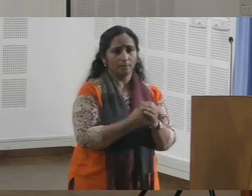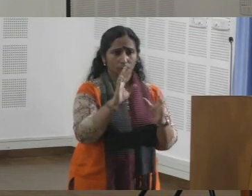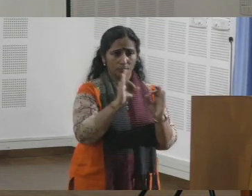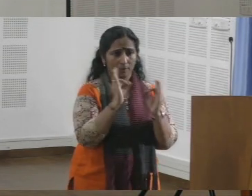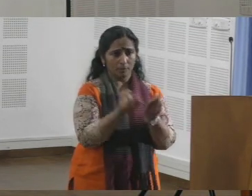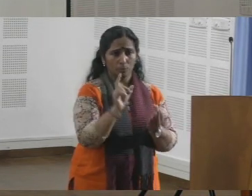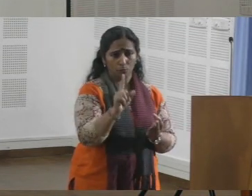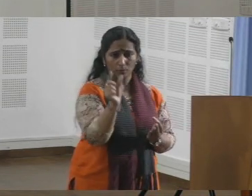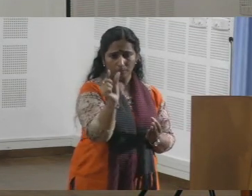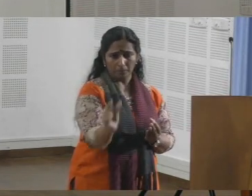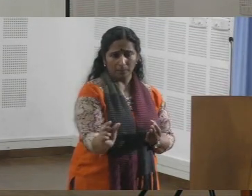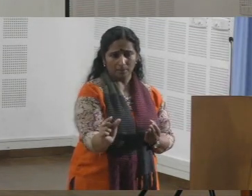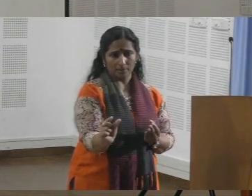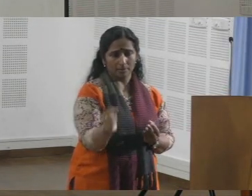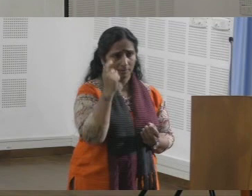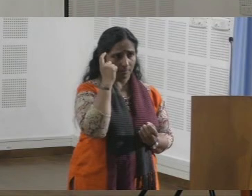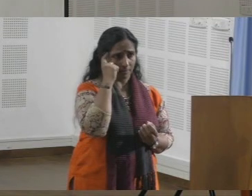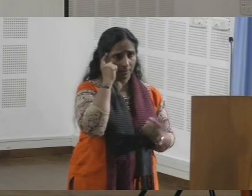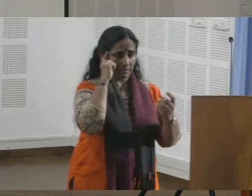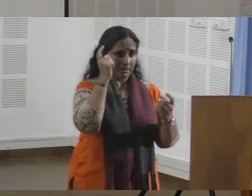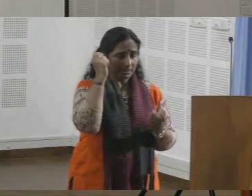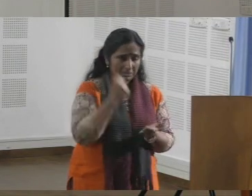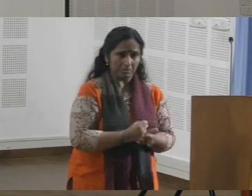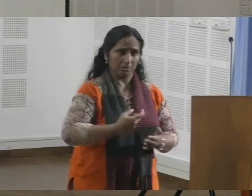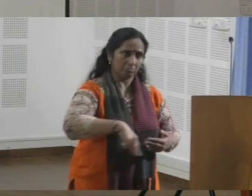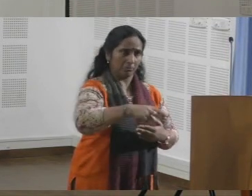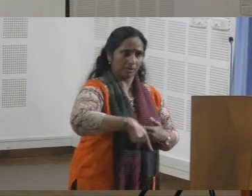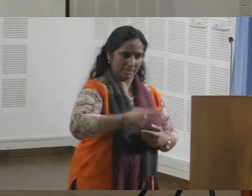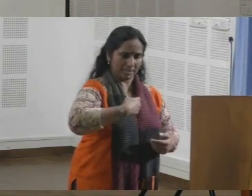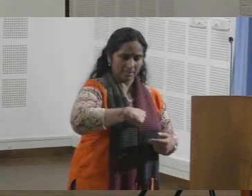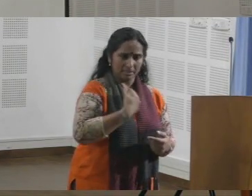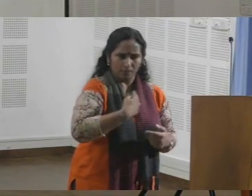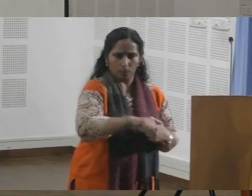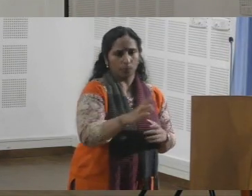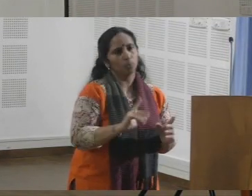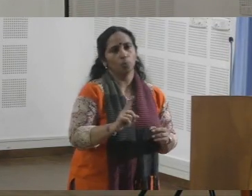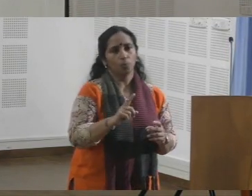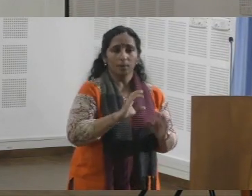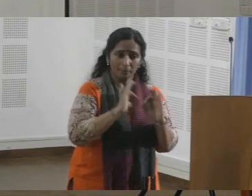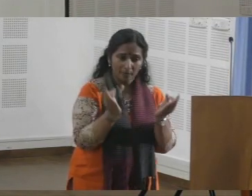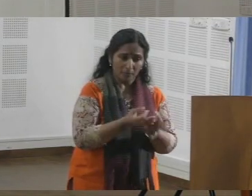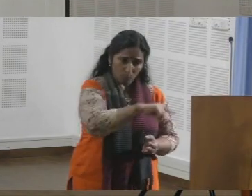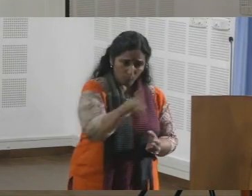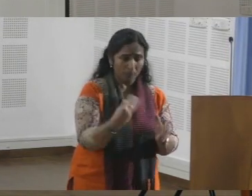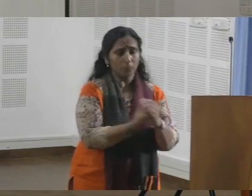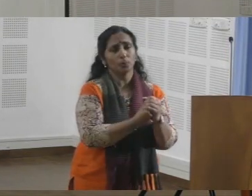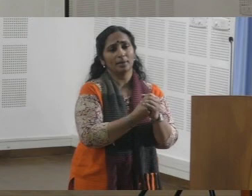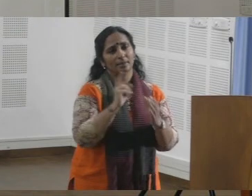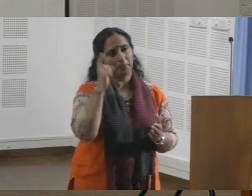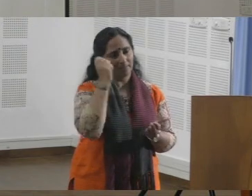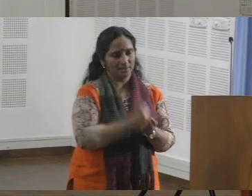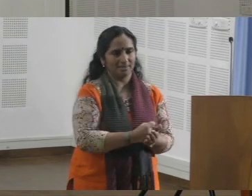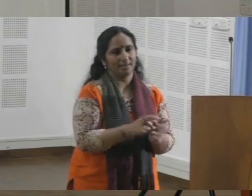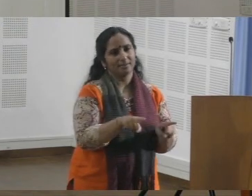മാത്രം വിചാരിച്ചാൽ ഒന്നും നമുക്ക് മുന്നോട്ട് പോകാൻ പറ്റില്ല. എല്ലാവരും ഒരേ അഭിപ്രായത്തിൽ മുന്നോട്ട് പോകുമില്ല, ഒരുപാട് റിസൾട്ട്